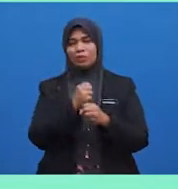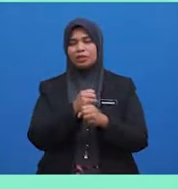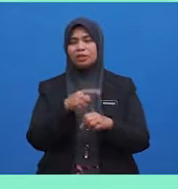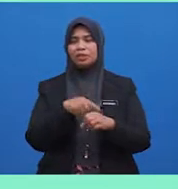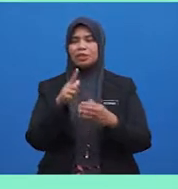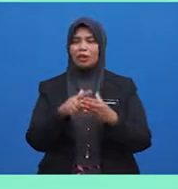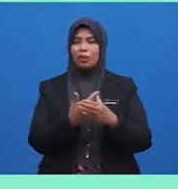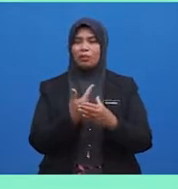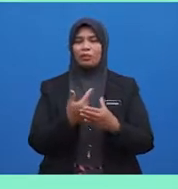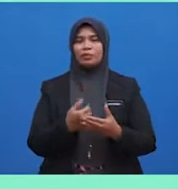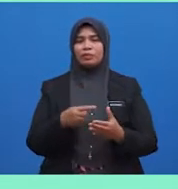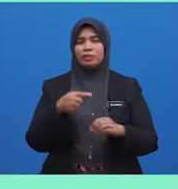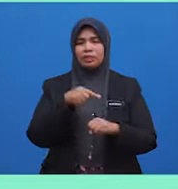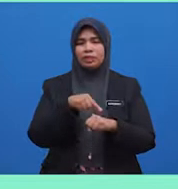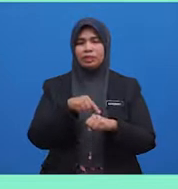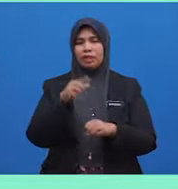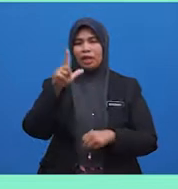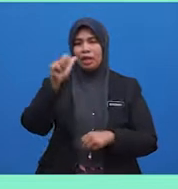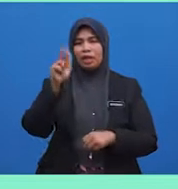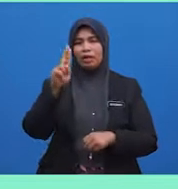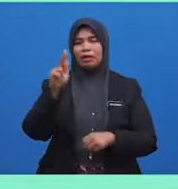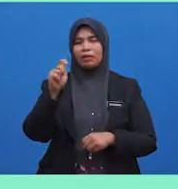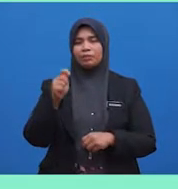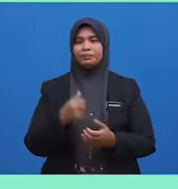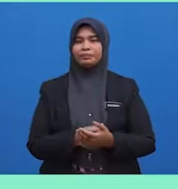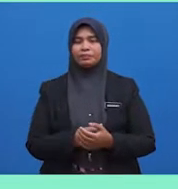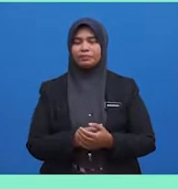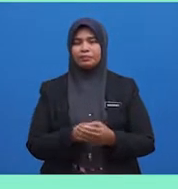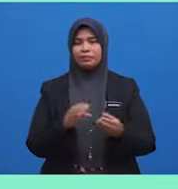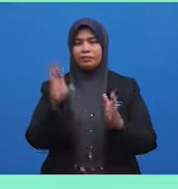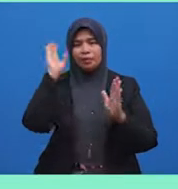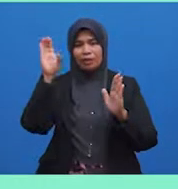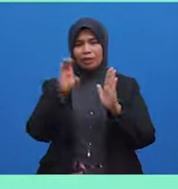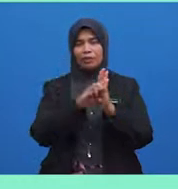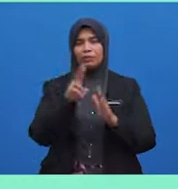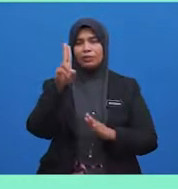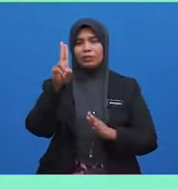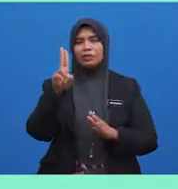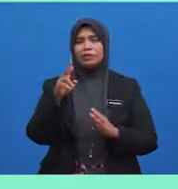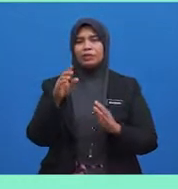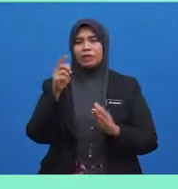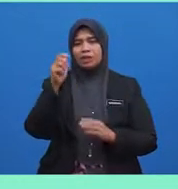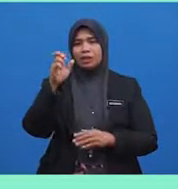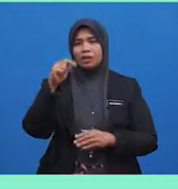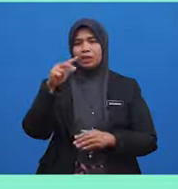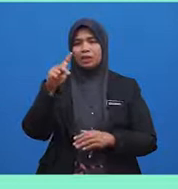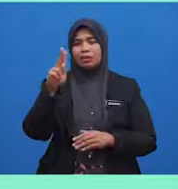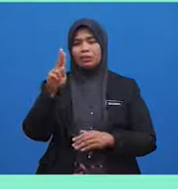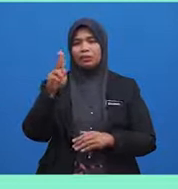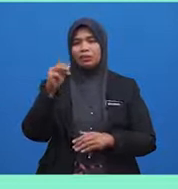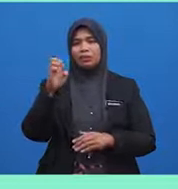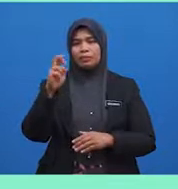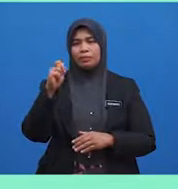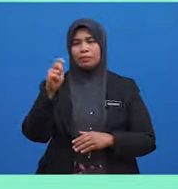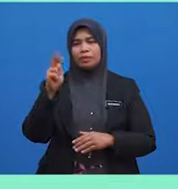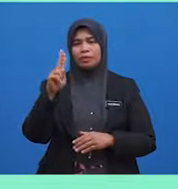Larut. Foto kedua ialah Tengku Menteri Ngah Ibrahim bin Long Jaafar. Selepas kematian